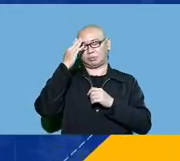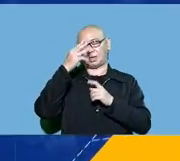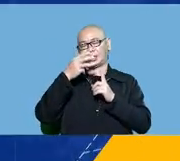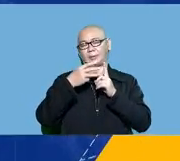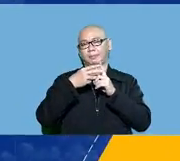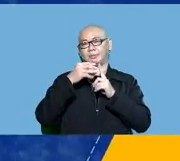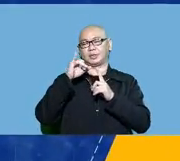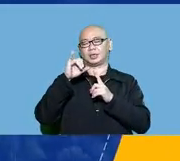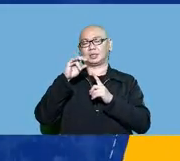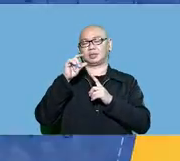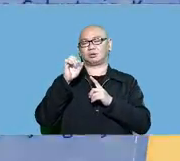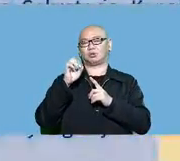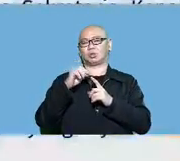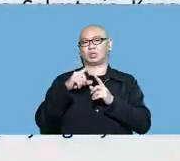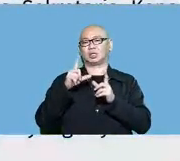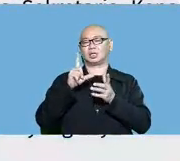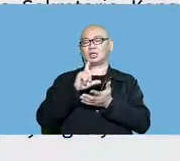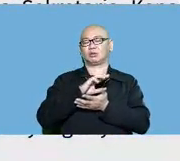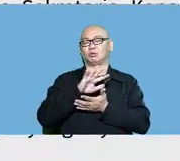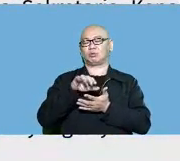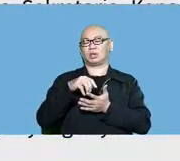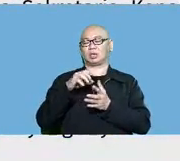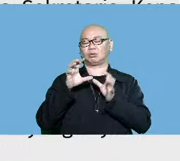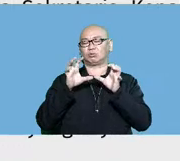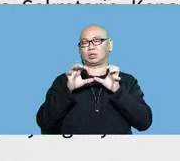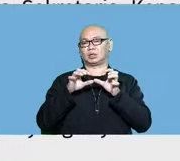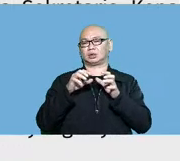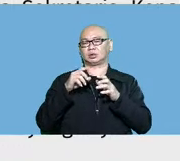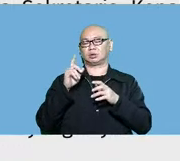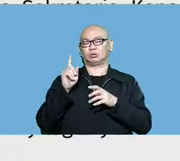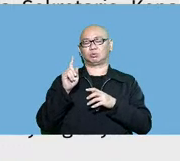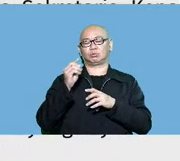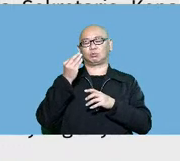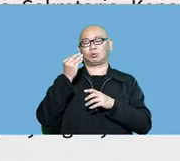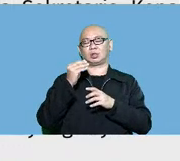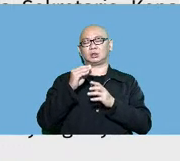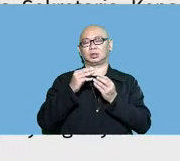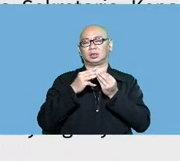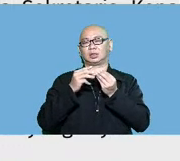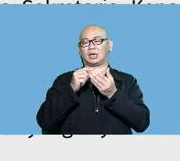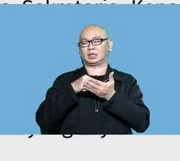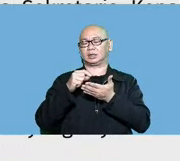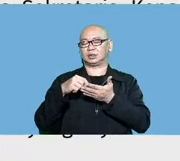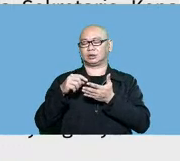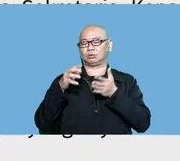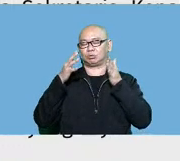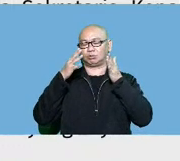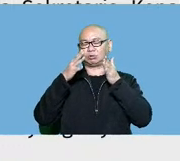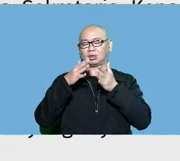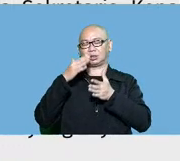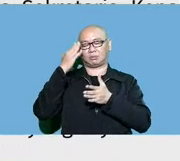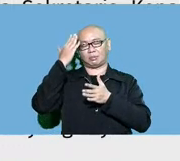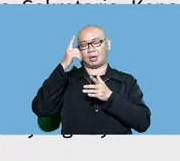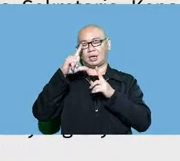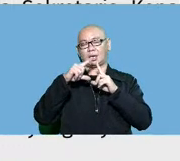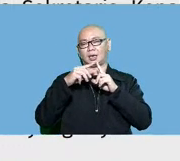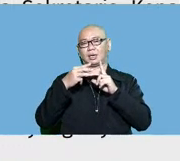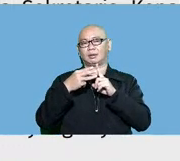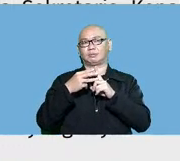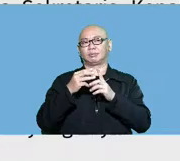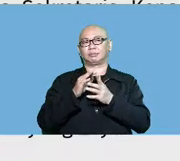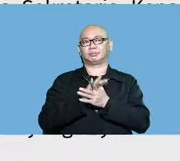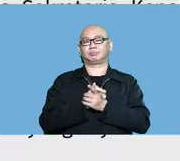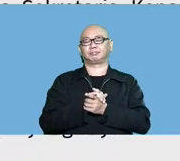UNES. Yang saya hormati Ketua Sekretaris Jurusan Kepala Lab Kor Prodi Sarjana, Magister dan